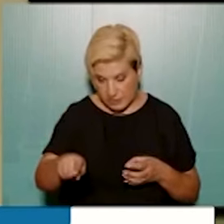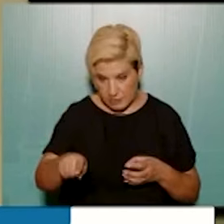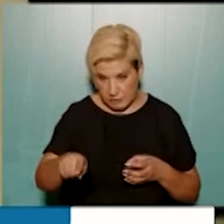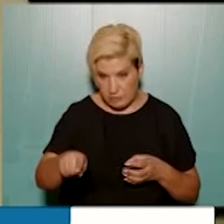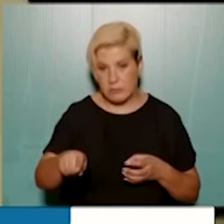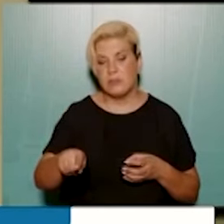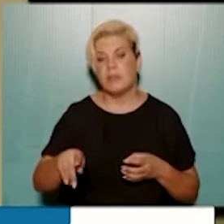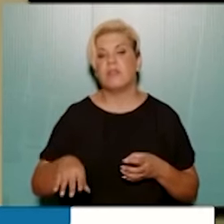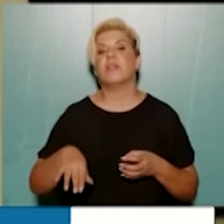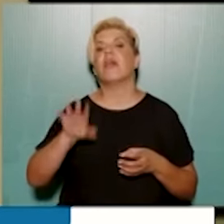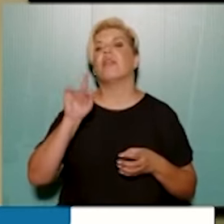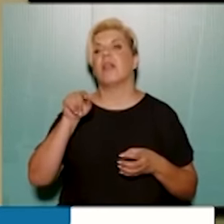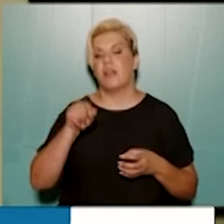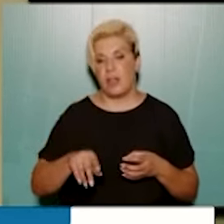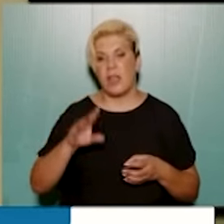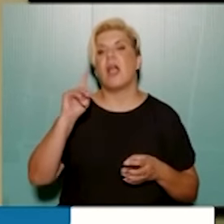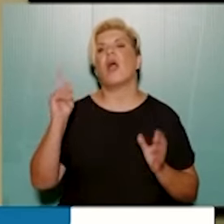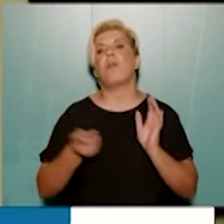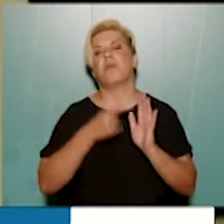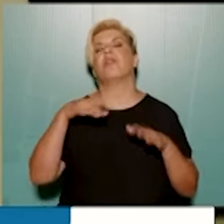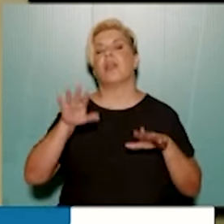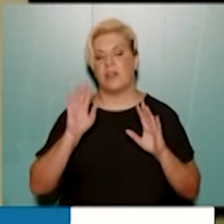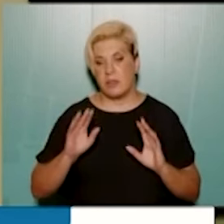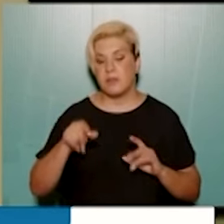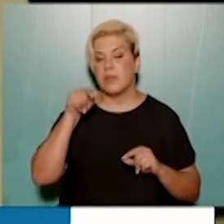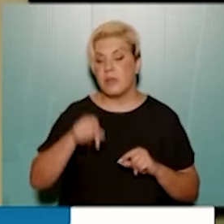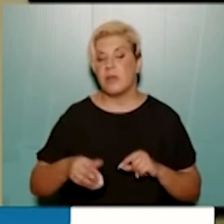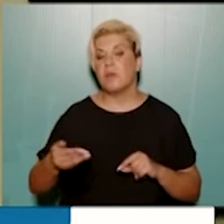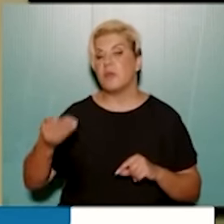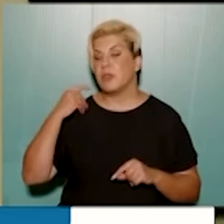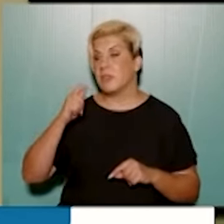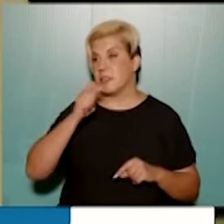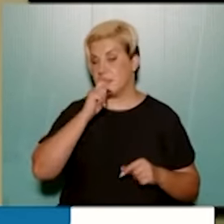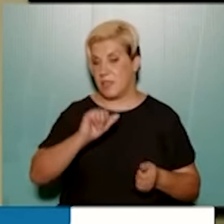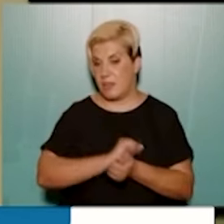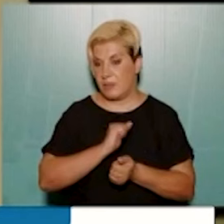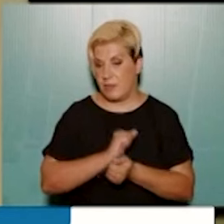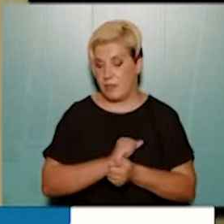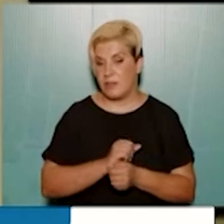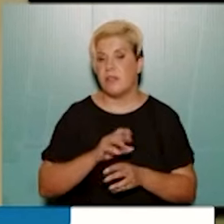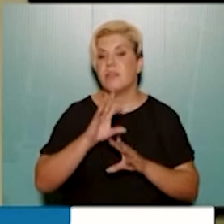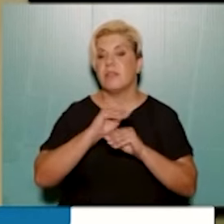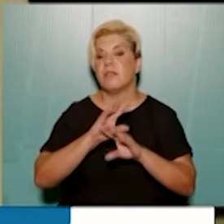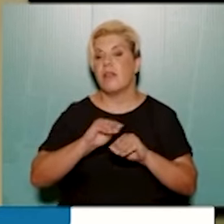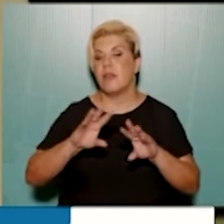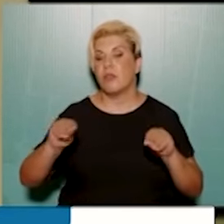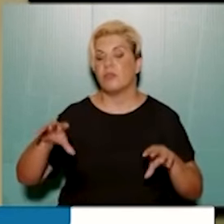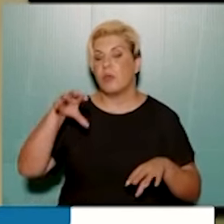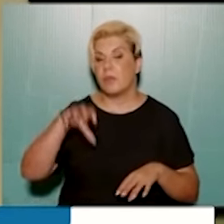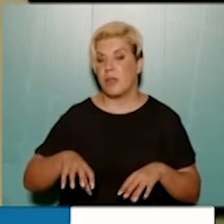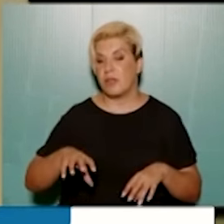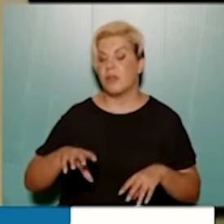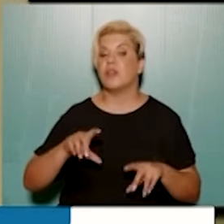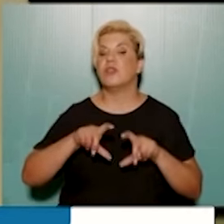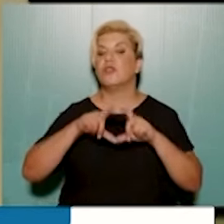θα είναι. Δεν θα είναι αυτό, για ακόμη μια φορά. Πριν την προχτεσινή σας συνέντευξη, διέρεαν σε κάποια μέσα τοπικά ότι θα μιλήσετε